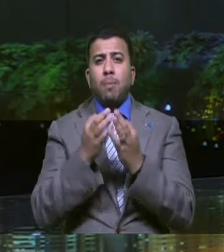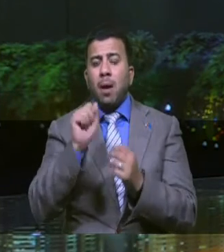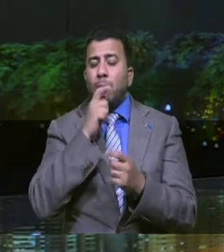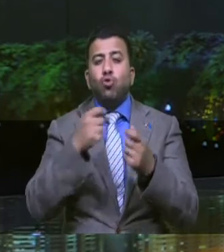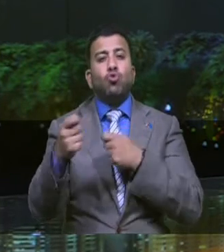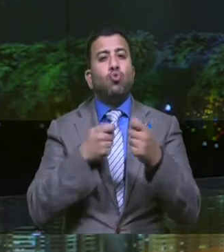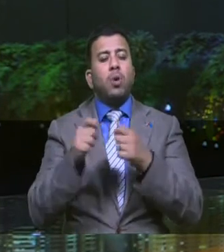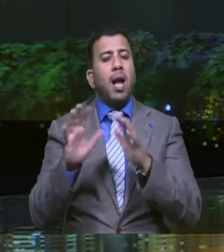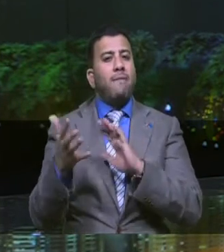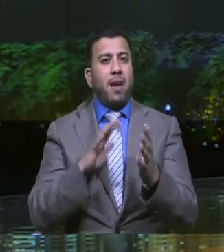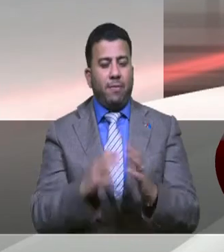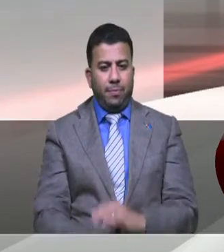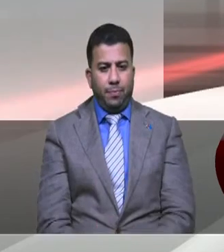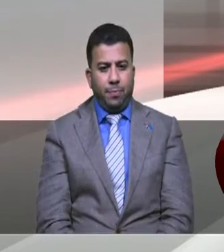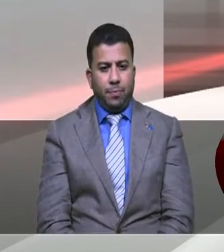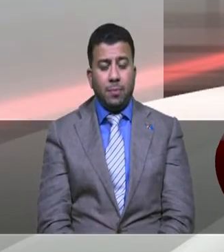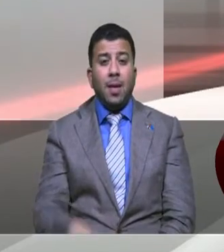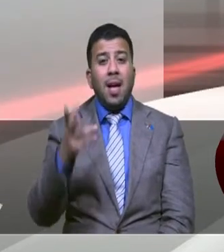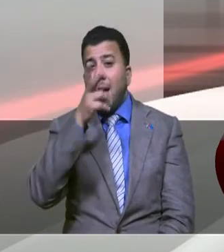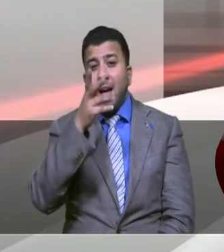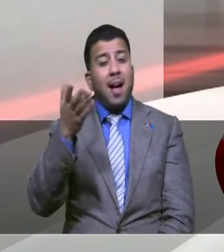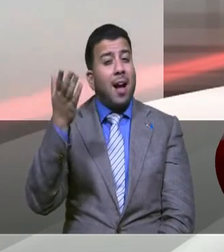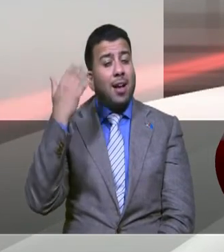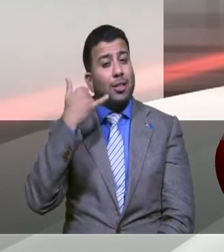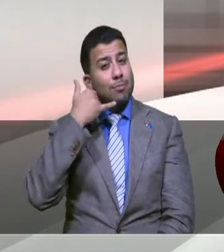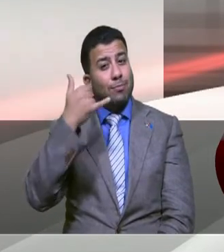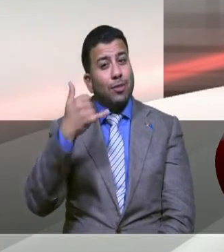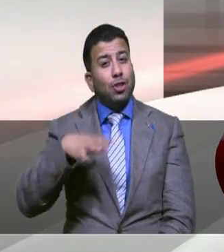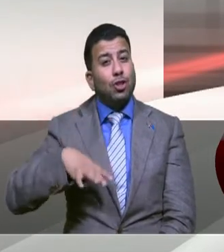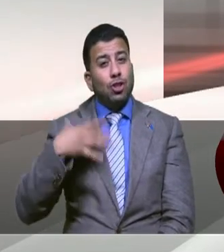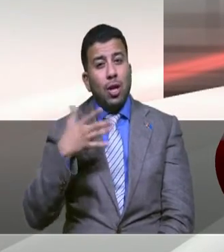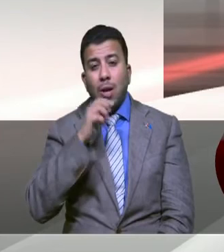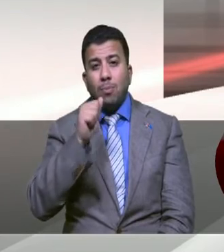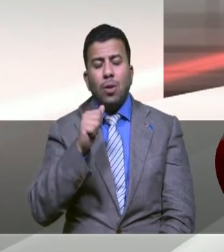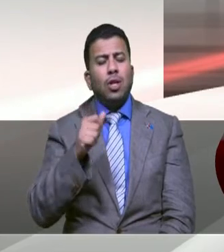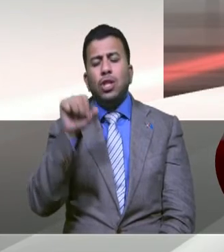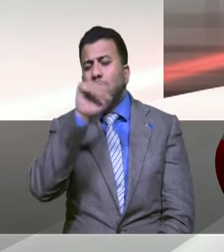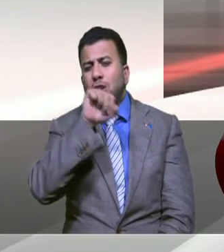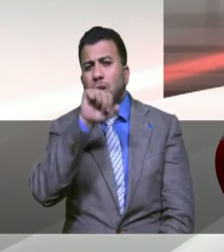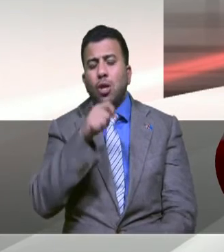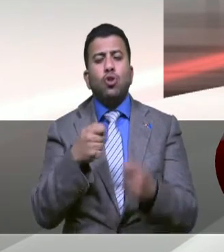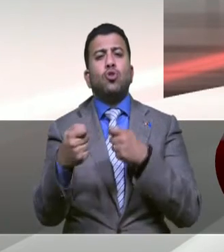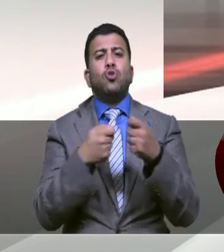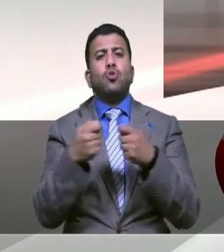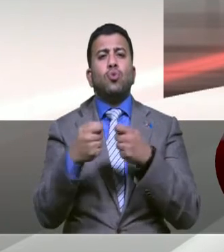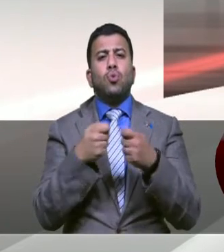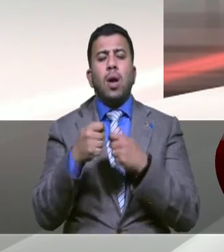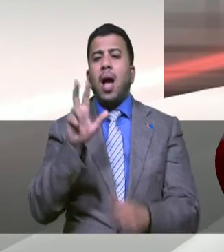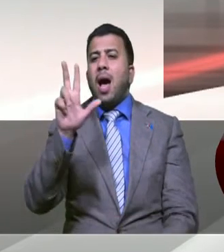تلك الأسواق. الشارقة أول ما تكونت، تفضل صاحب السمو، كان سوق اللي هو سوق